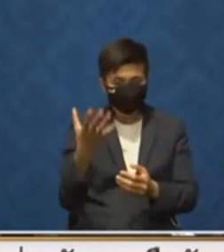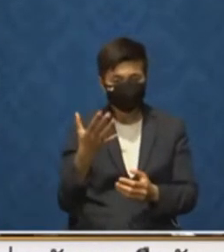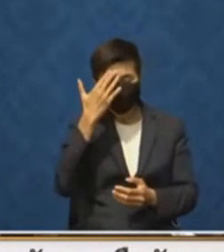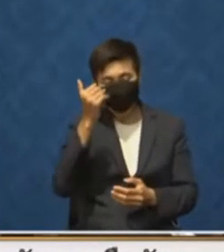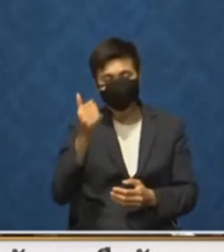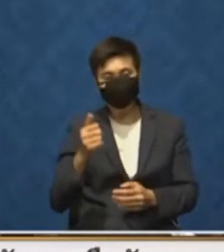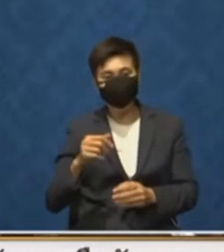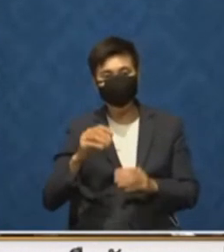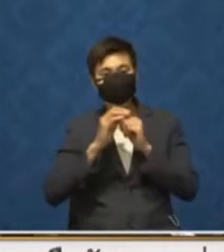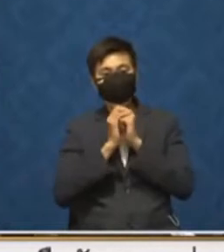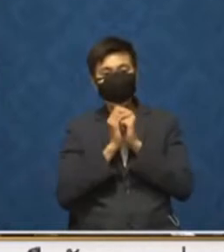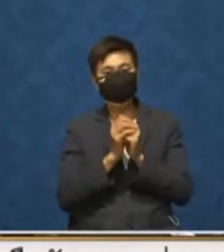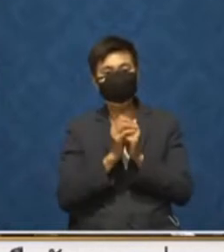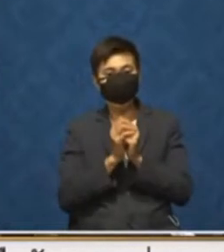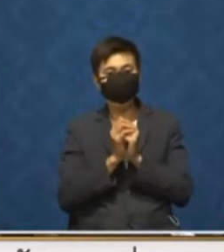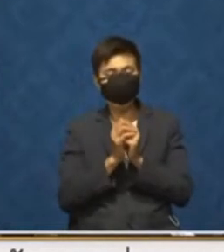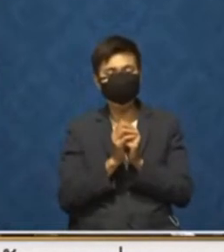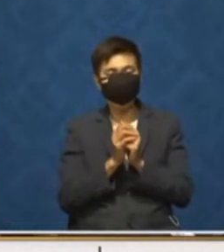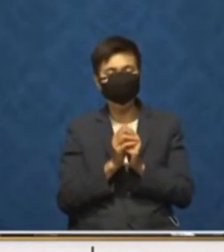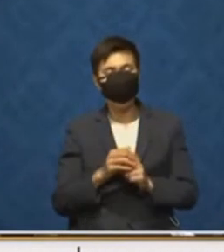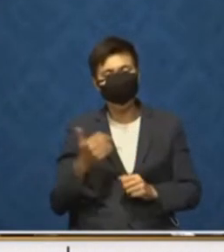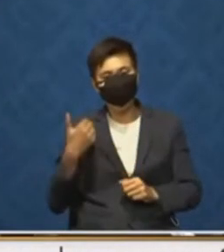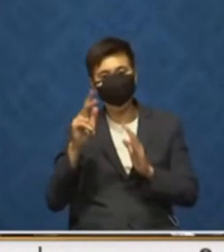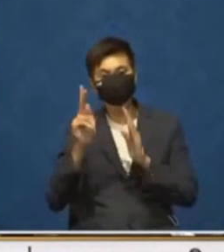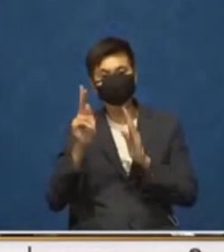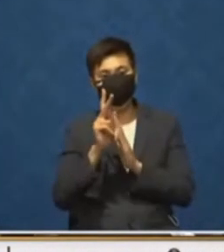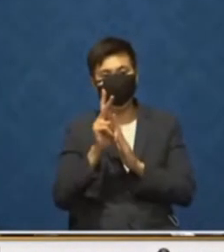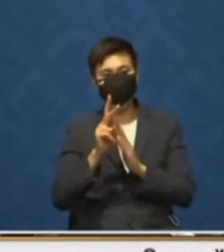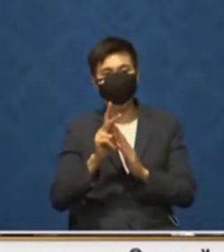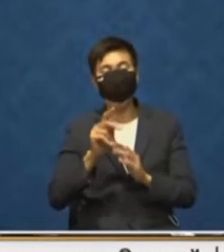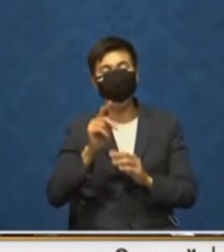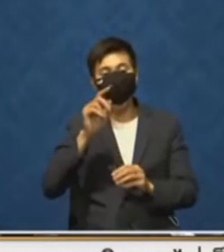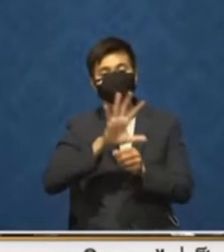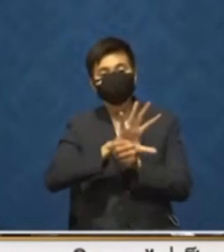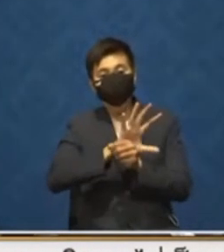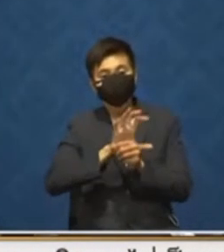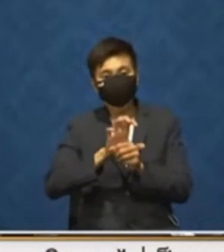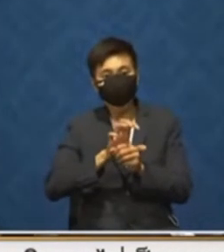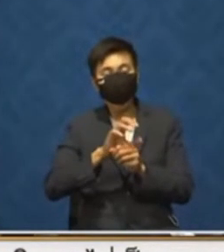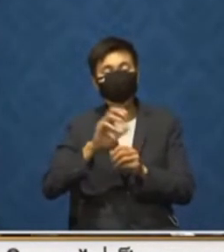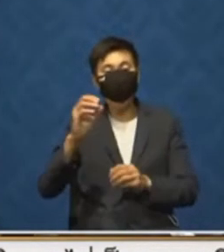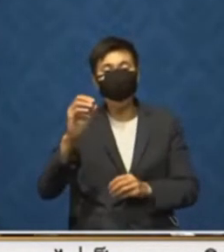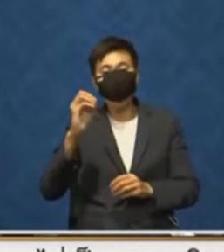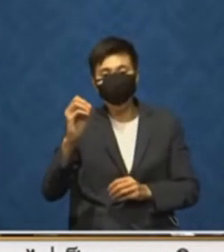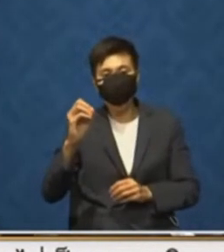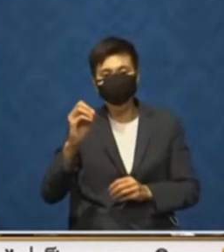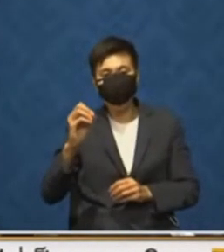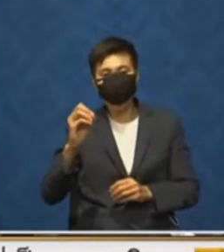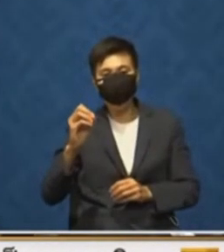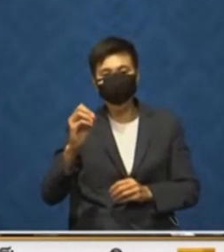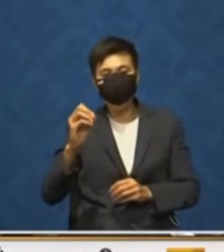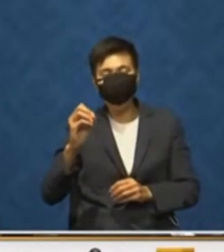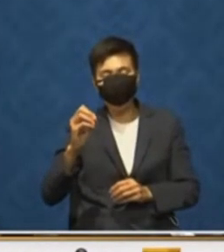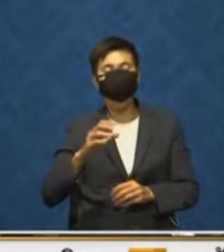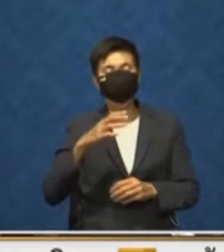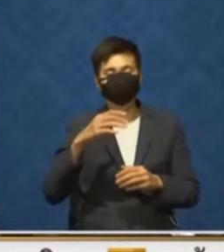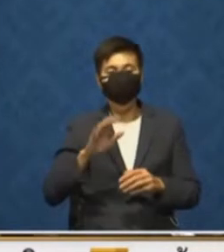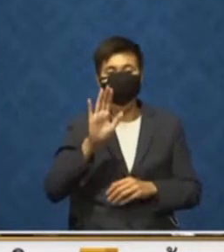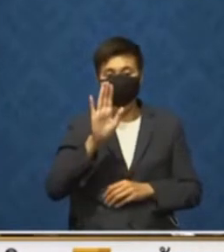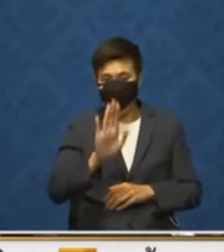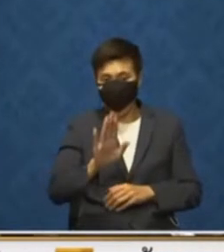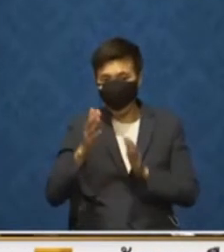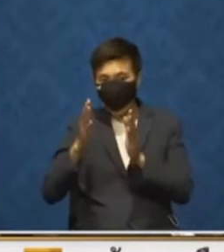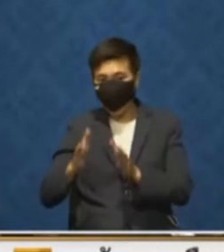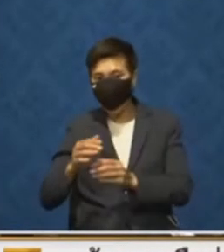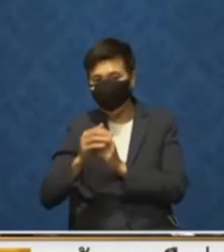ไปตั้งตั้งเลื่อนไขว่าให้คอวีเป็น 0แล้วก็ปิดประเทศแล้วก็ให้คนจีนมาประเทศไทยแต่